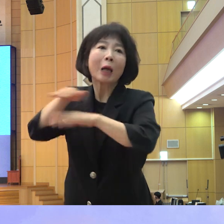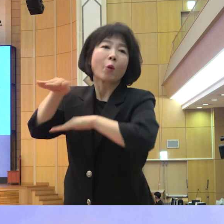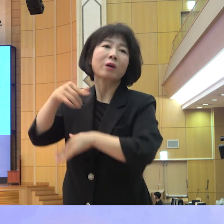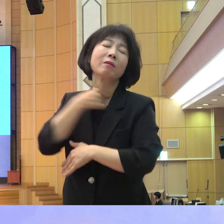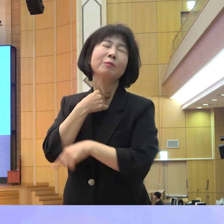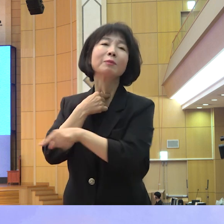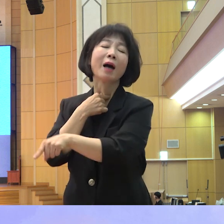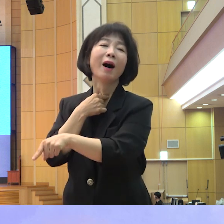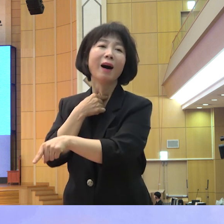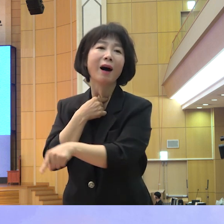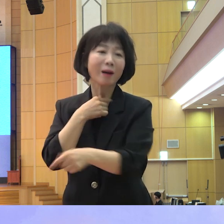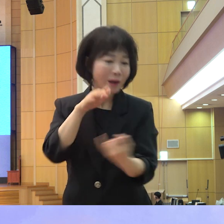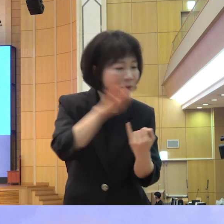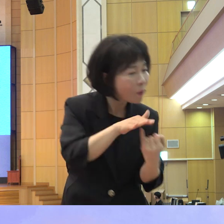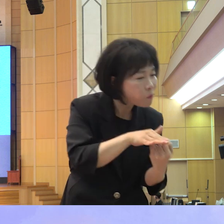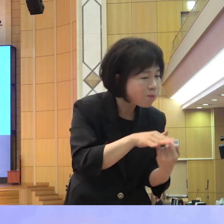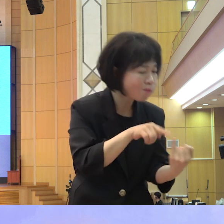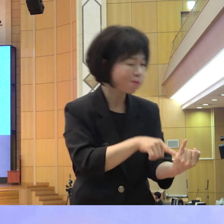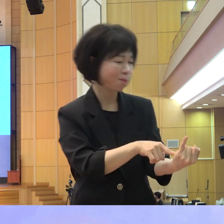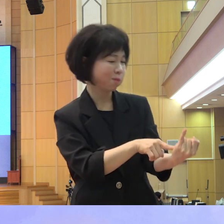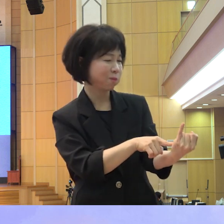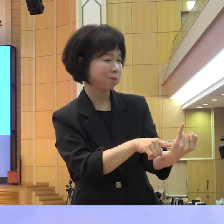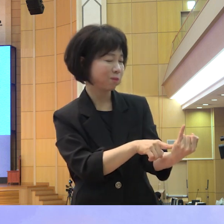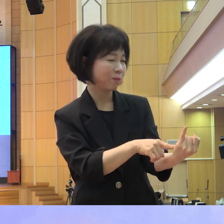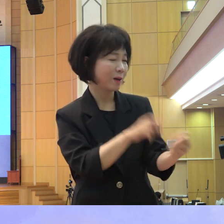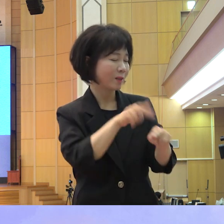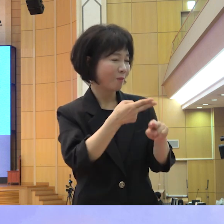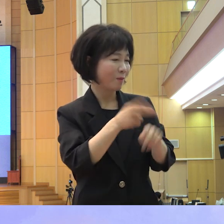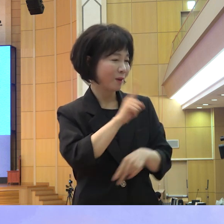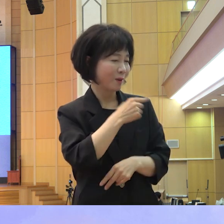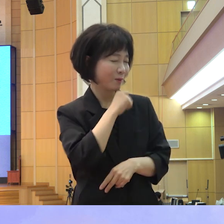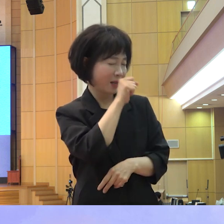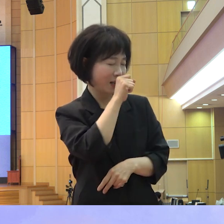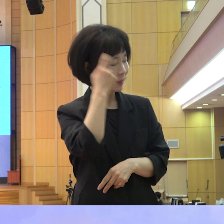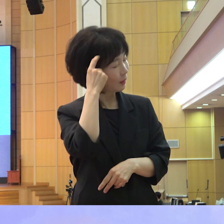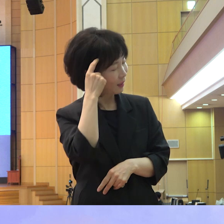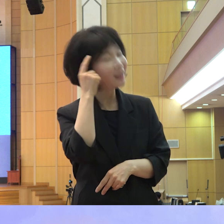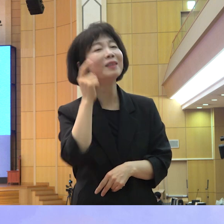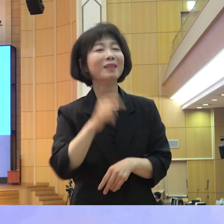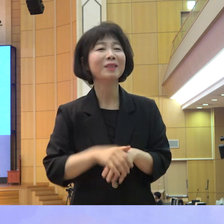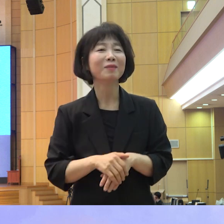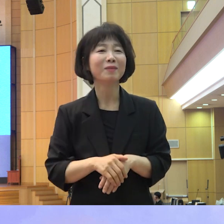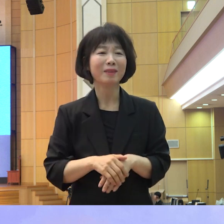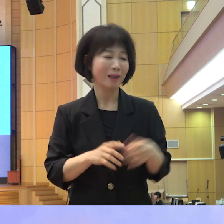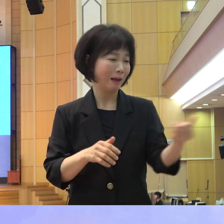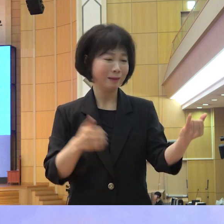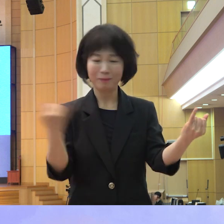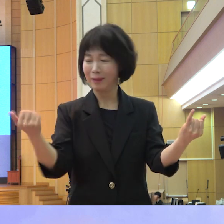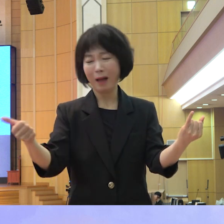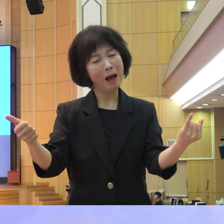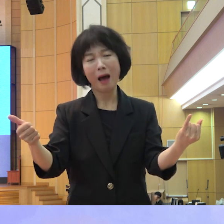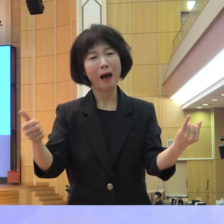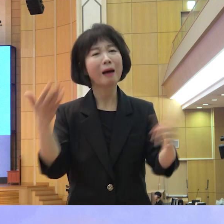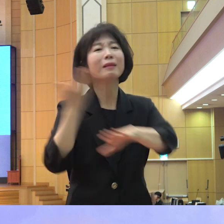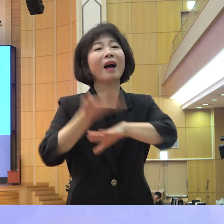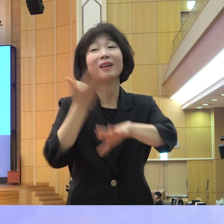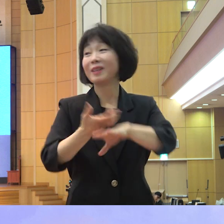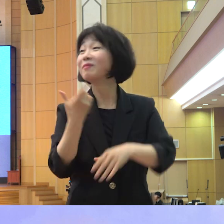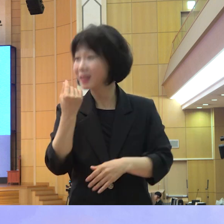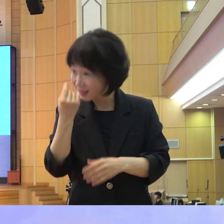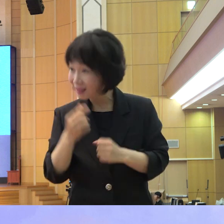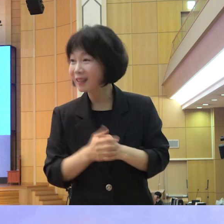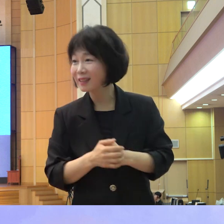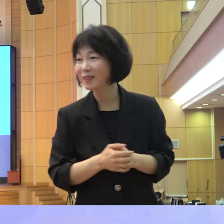거잖아요. 그래서 무엇을 우리 아이들에게 선물해 줘야 될까라고 생각하면서 뭐 이제 여러 가지 생각을 했어요. 교회 학교에서도 기한이